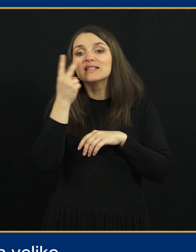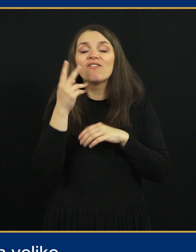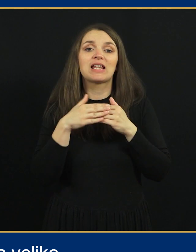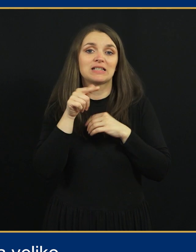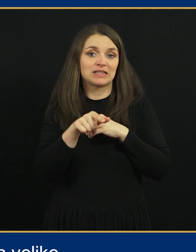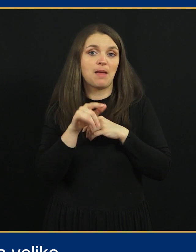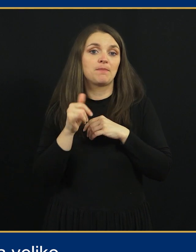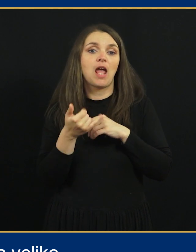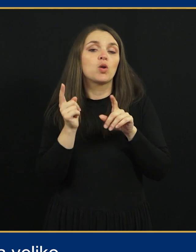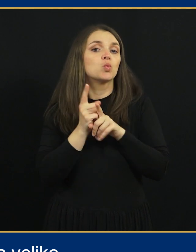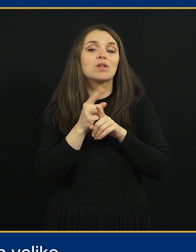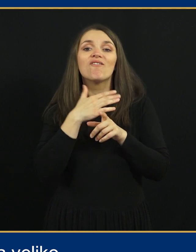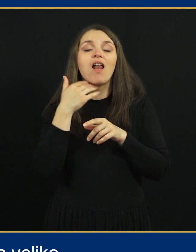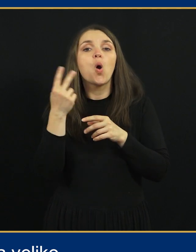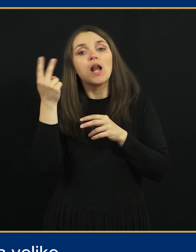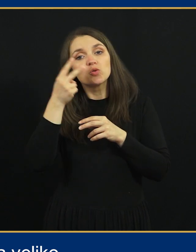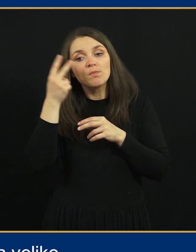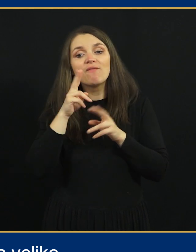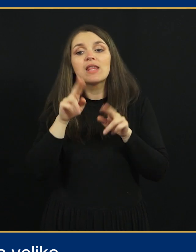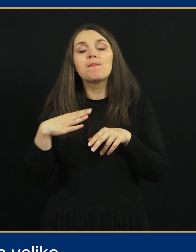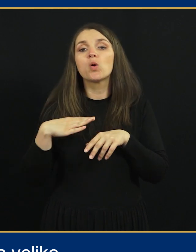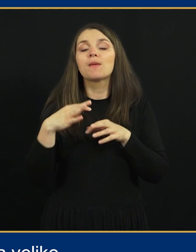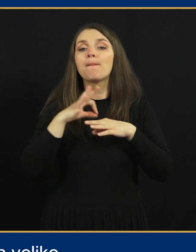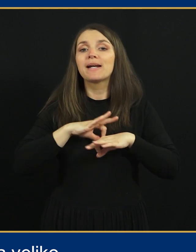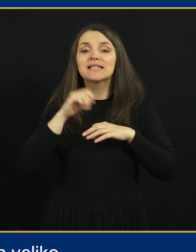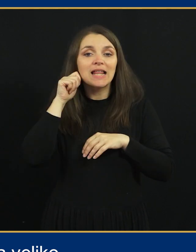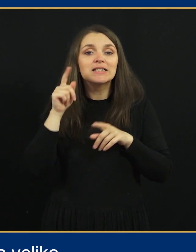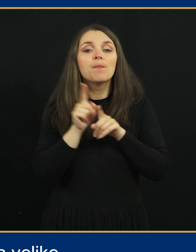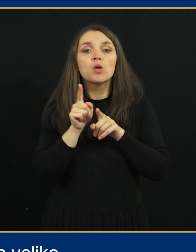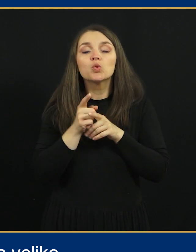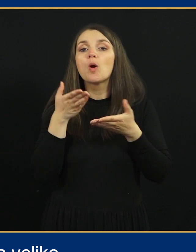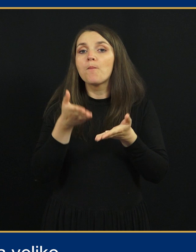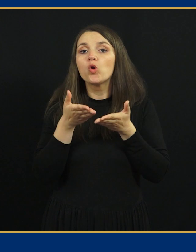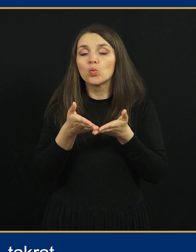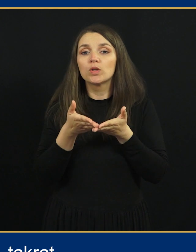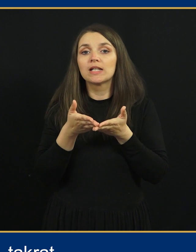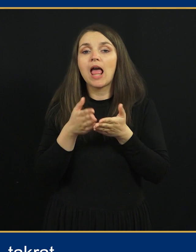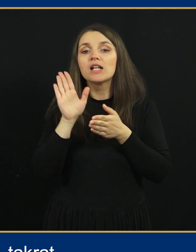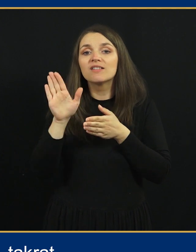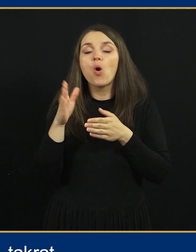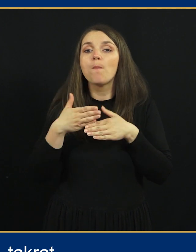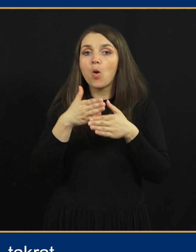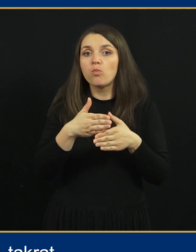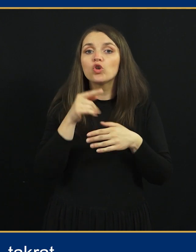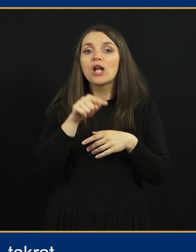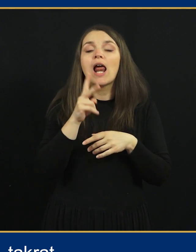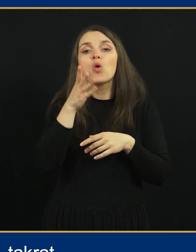boljše in pa seveda s tem, da je tudi veliko razumevanje ima gospa predsednica in je tudi ponudila svojo pomoč